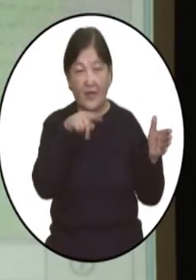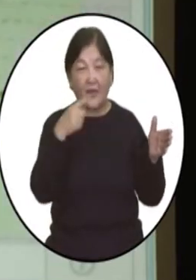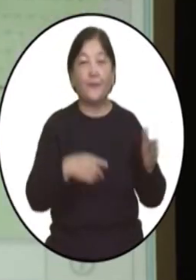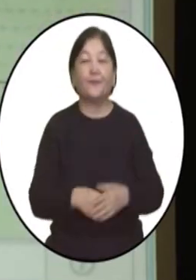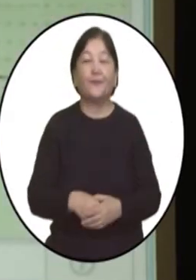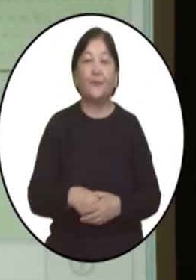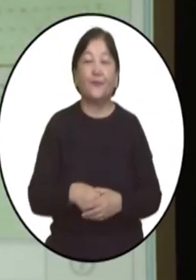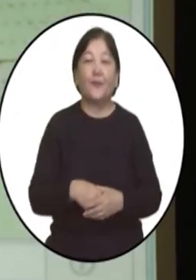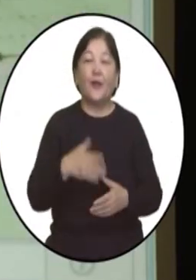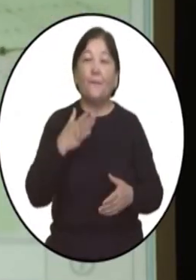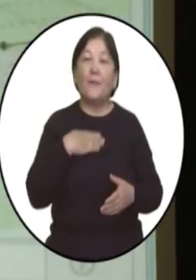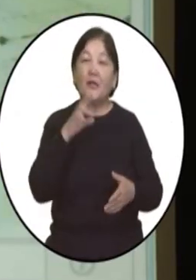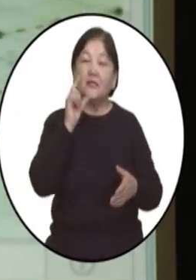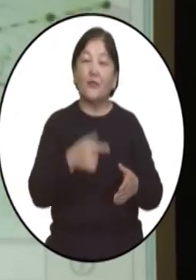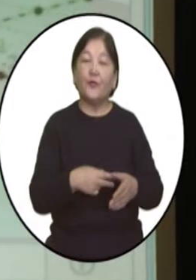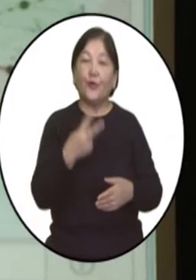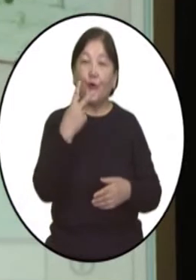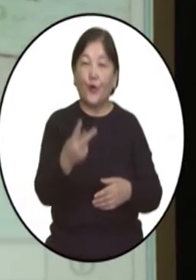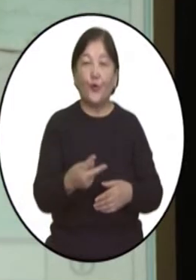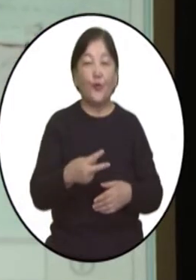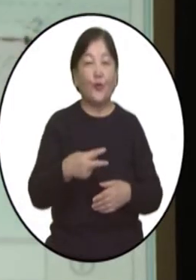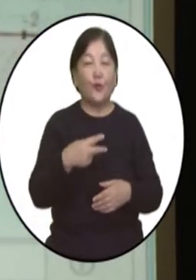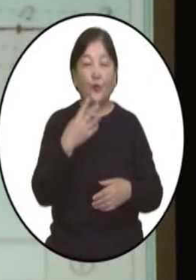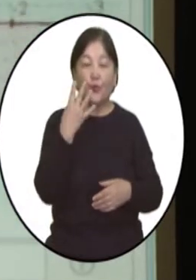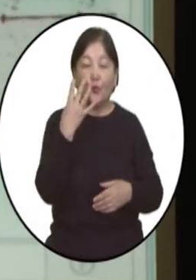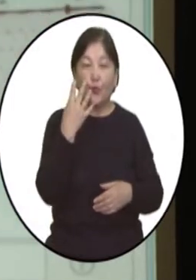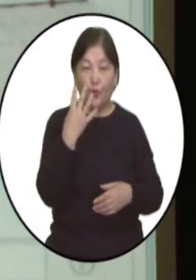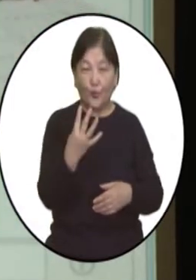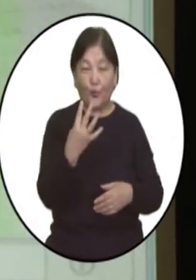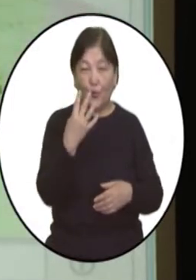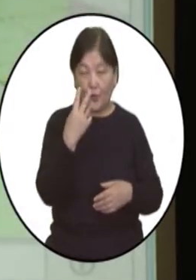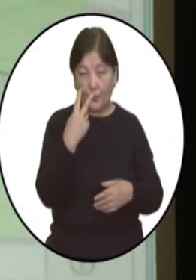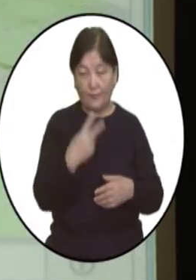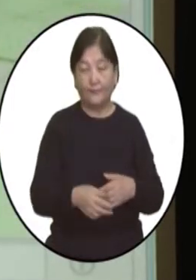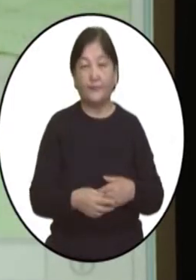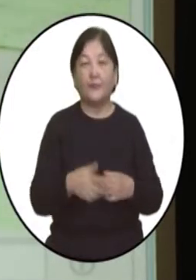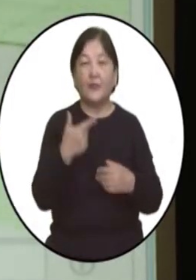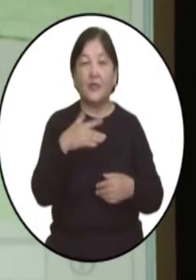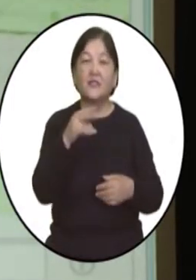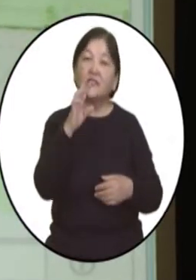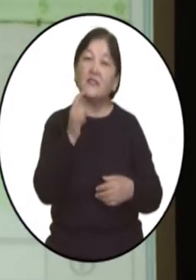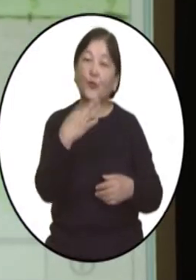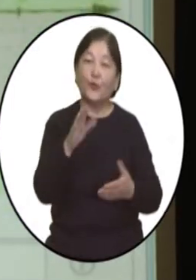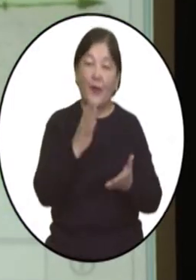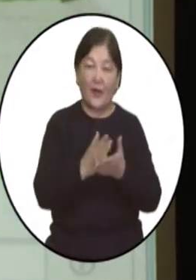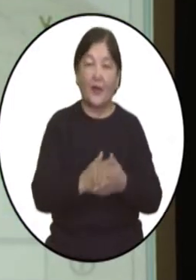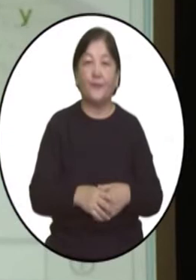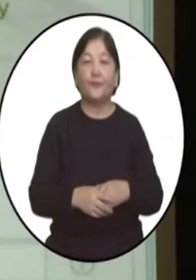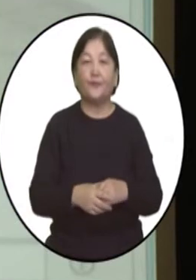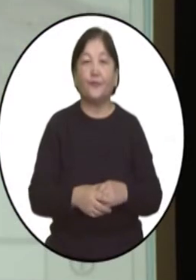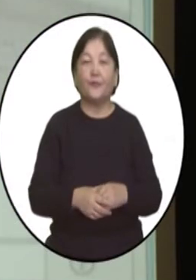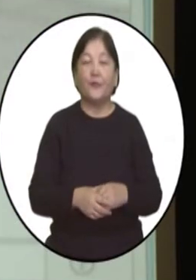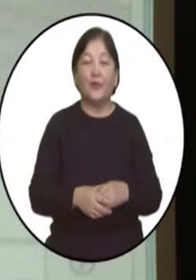За манай цэг бол 3 2 4 гэсэн цэг байна. За энэ цэгээсээ